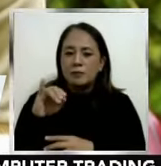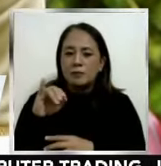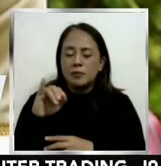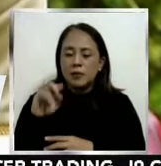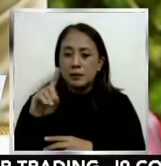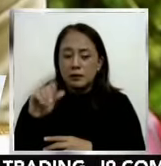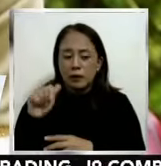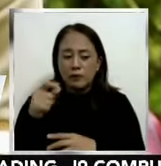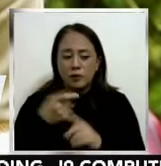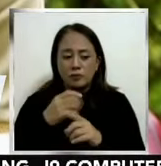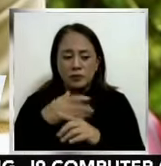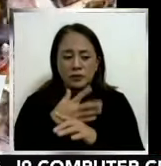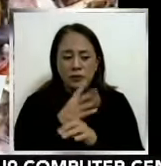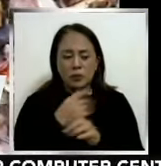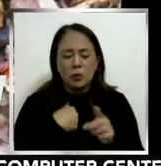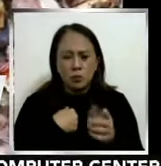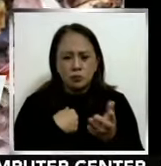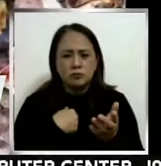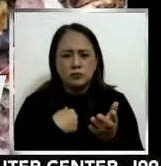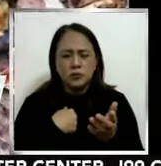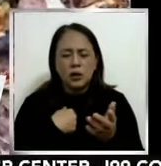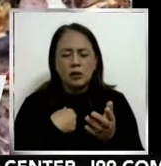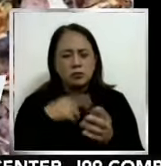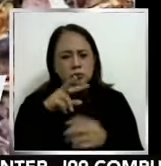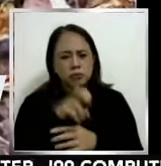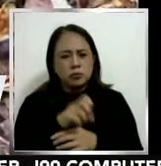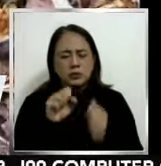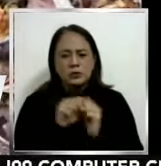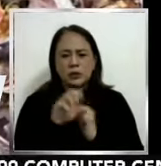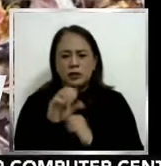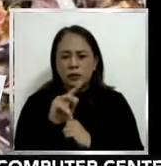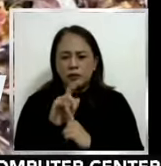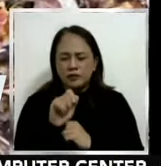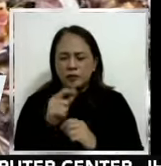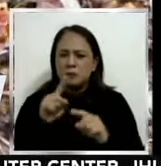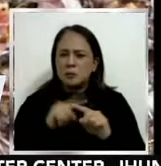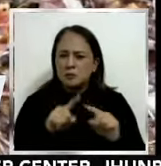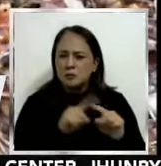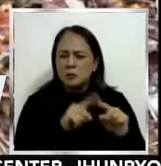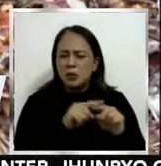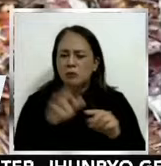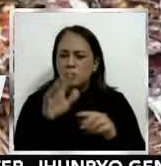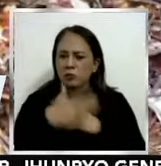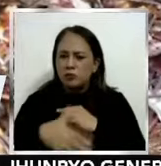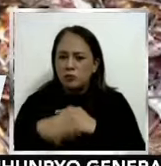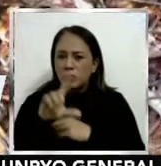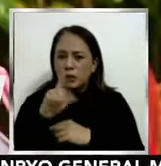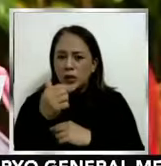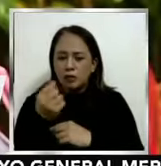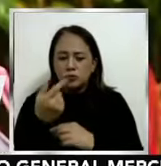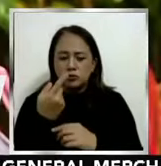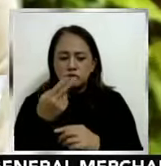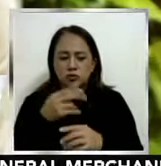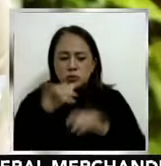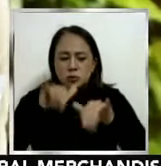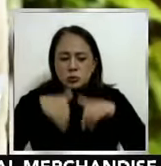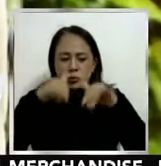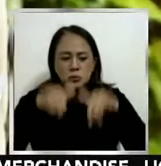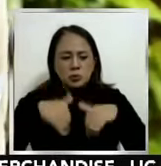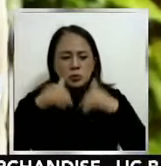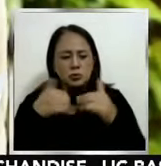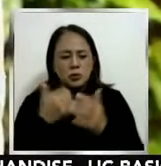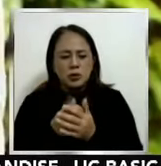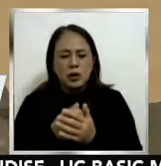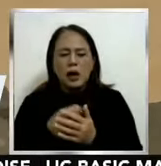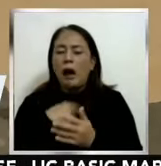sa mga existing forest structure like tree cavities, tree holes, mga fallen logs. Ginagamit nila for nesting. Dalawa lang po talaga yung anak na kaya